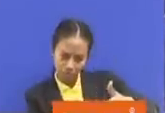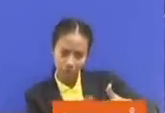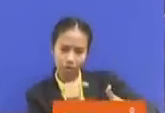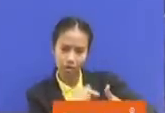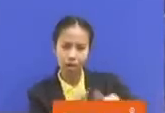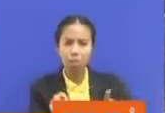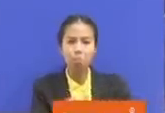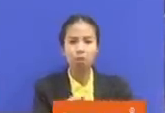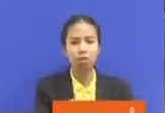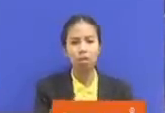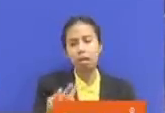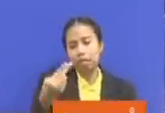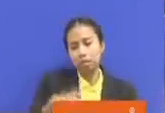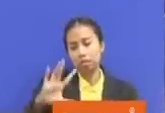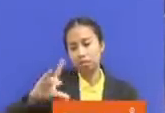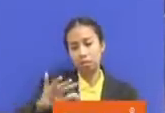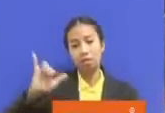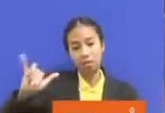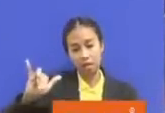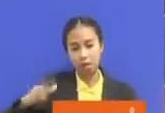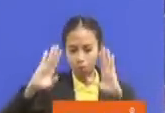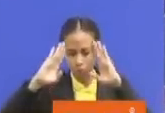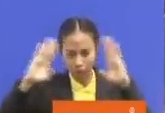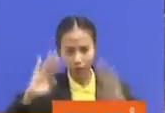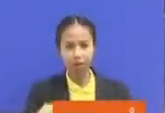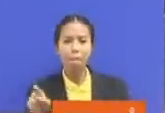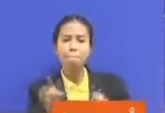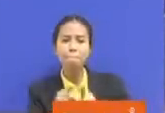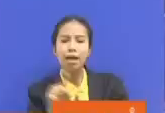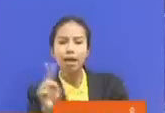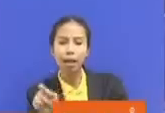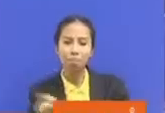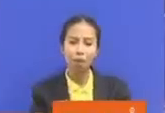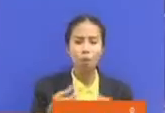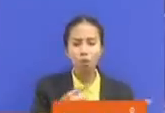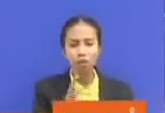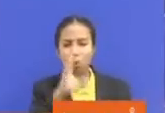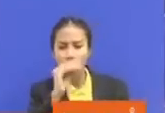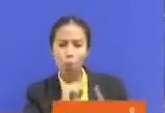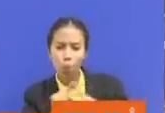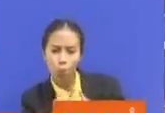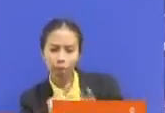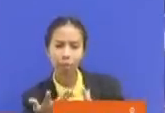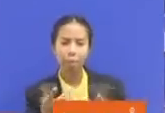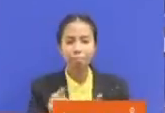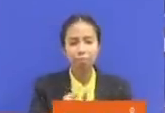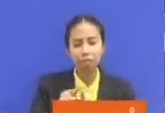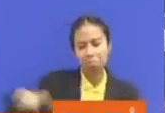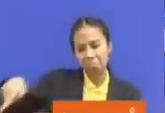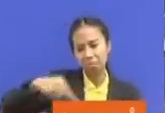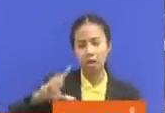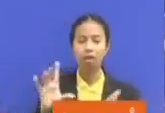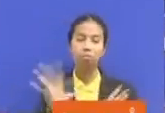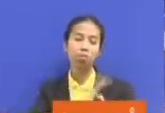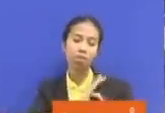ค่ะจะยกมือโหวตให้กับนายชวนหลีกภัยเป็นประธานสภาผู้แทนราษฎรเนื่องจากเห็นว่ามีความเหมาะสมนะ